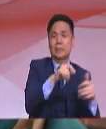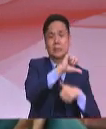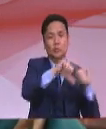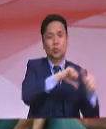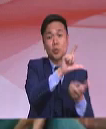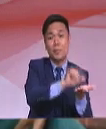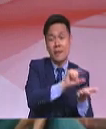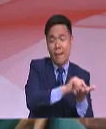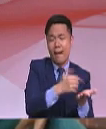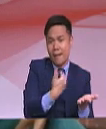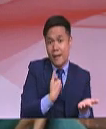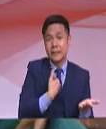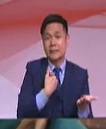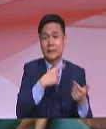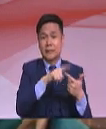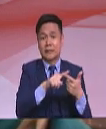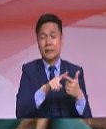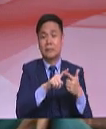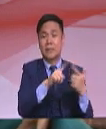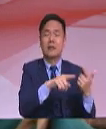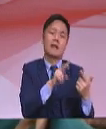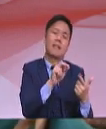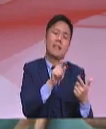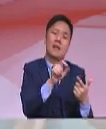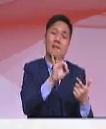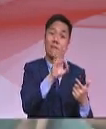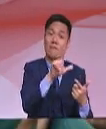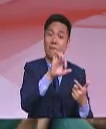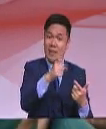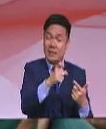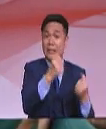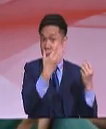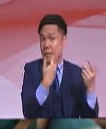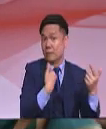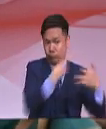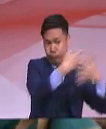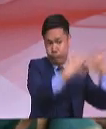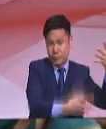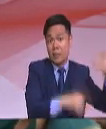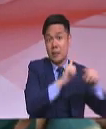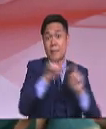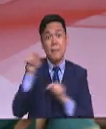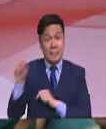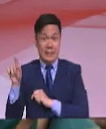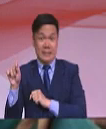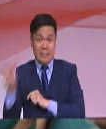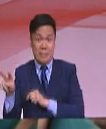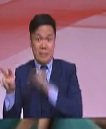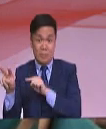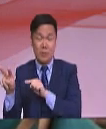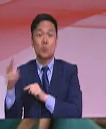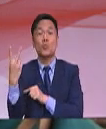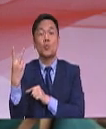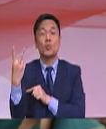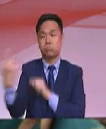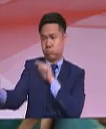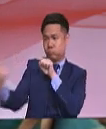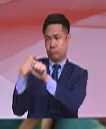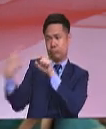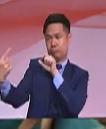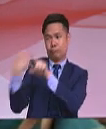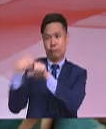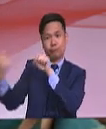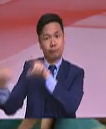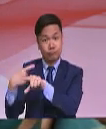platform yang lain, contohnya konten-konten daripada Netflix atau sebagainya. Kerana bagi saya, TV itu adalah two-way communication. Kalau kita tengok